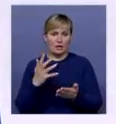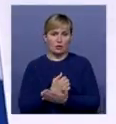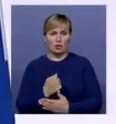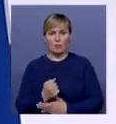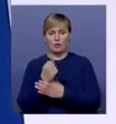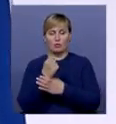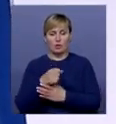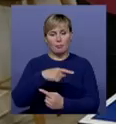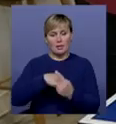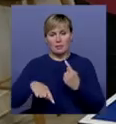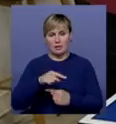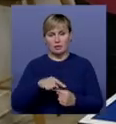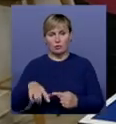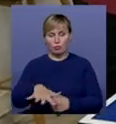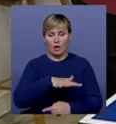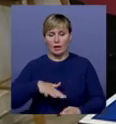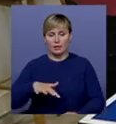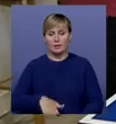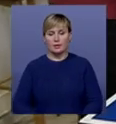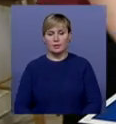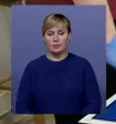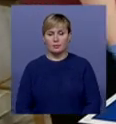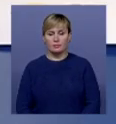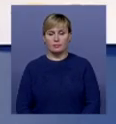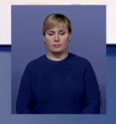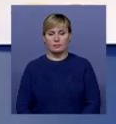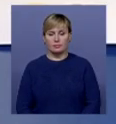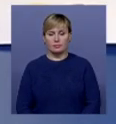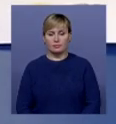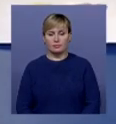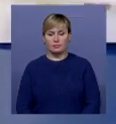поддержку в предпринимательских кругах. Айдана Нураш, Гани Калуов, телеканал «Алматы».